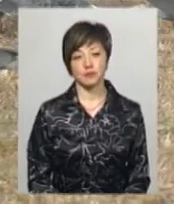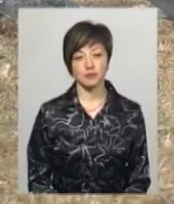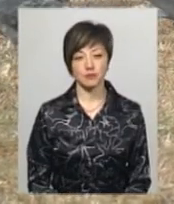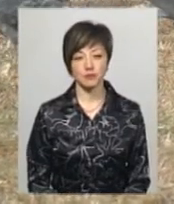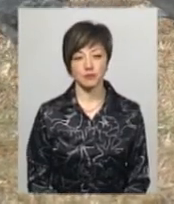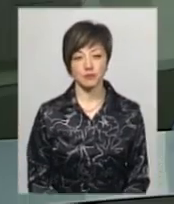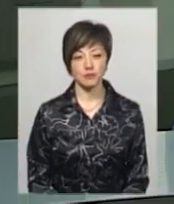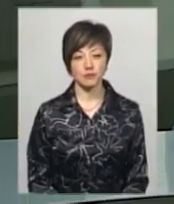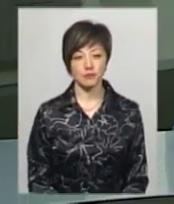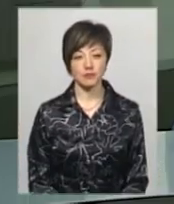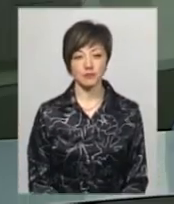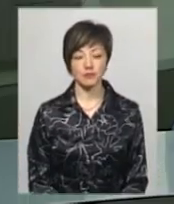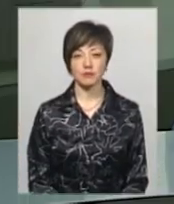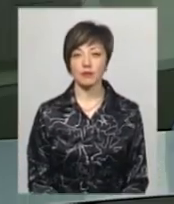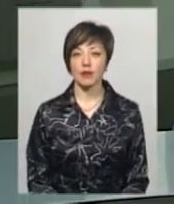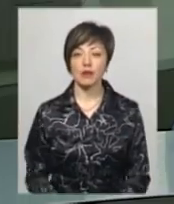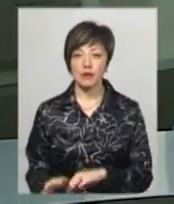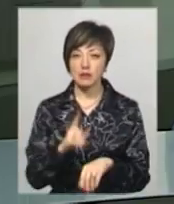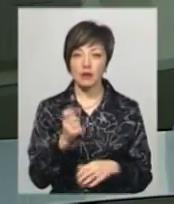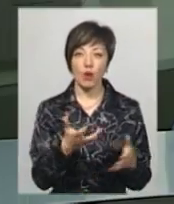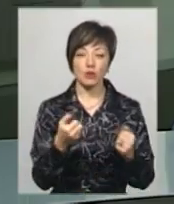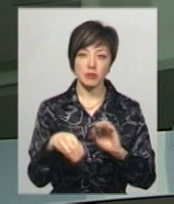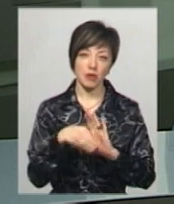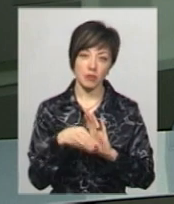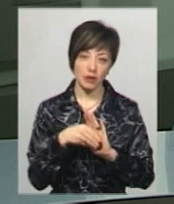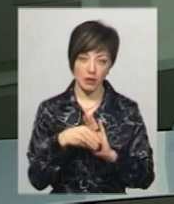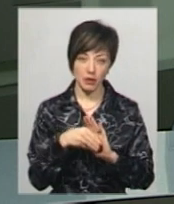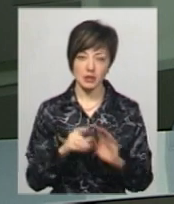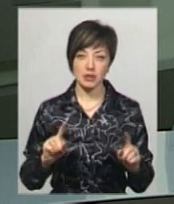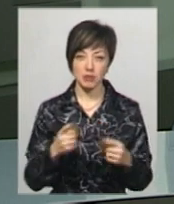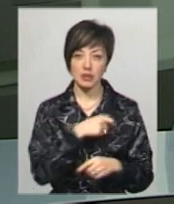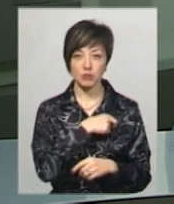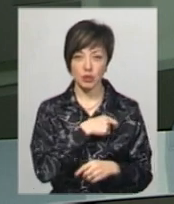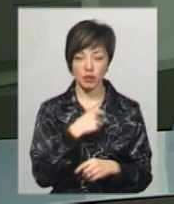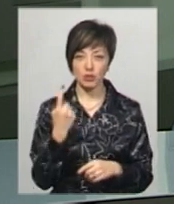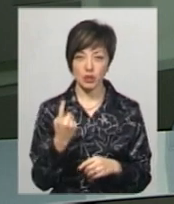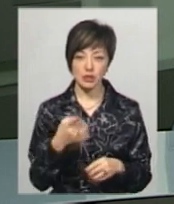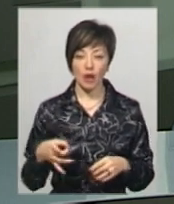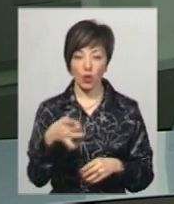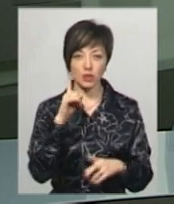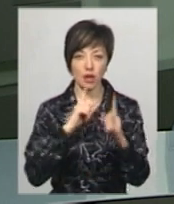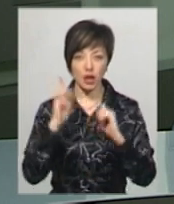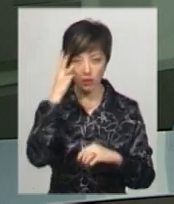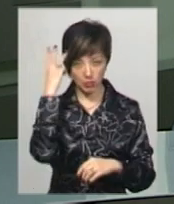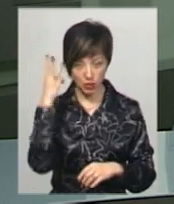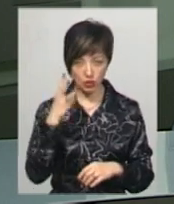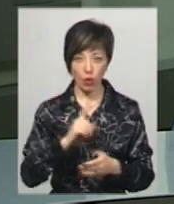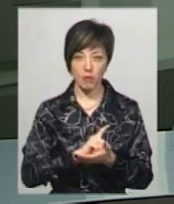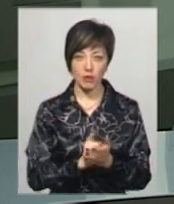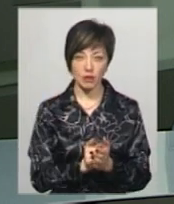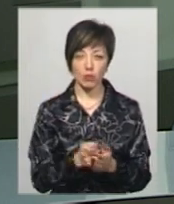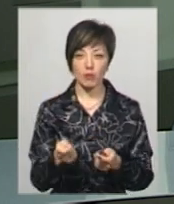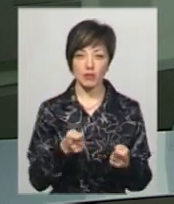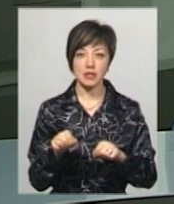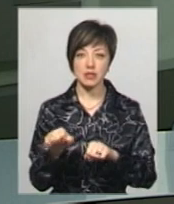Центр. За отримання неправомірної вигоди затримали депутата однієї з районних рад Хмельниччини, оперативники